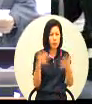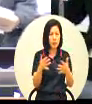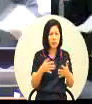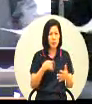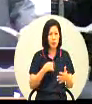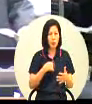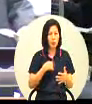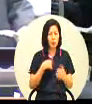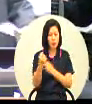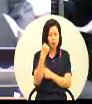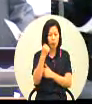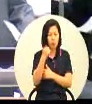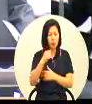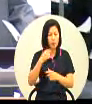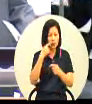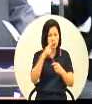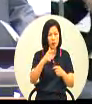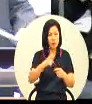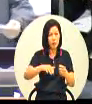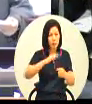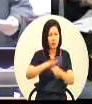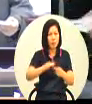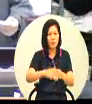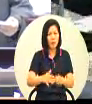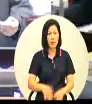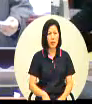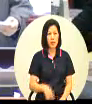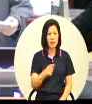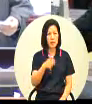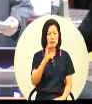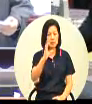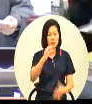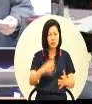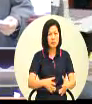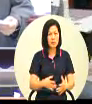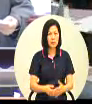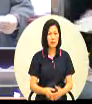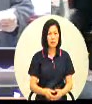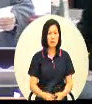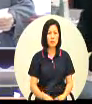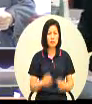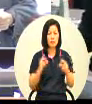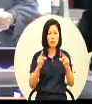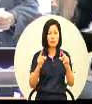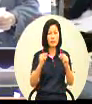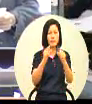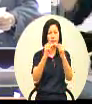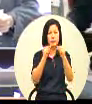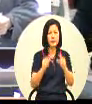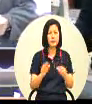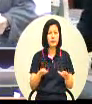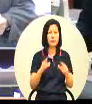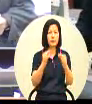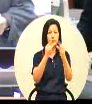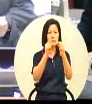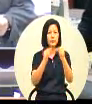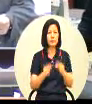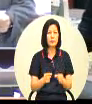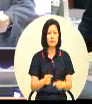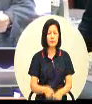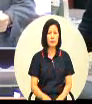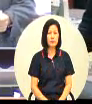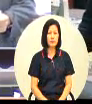努力了半年， 这个，我 们的提案还有 我 们的公测， 你答复吗？ 对， 你不 请市长回答。我没有跟到市长回答。